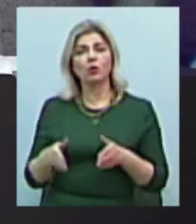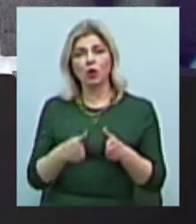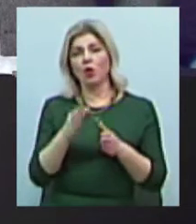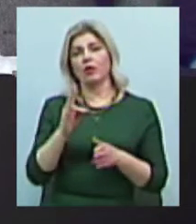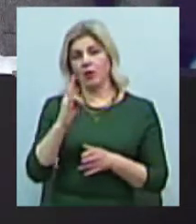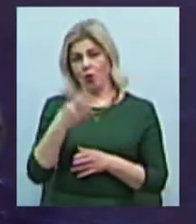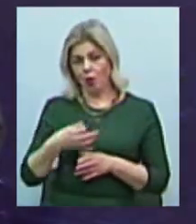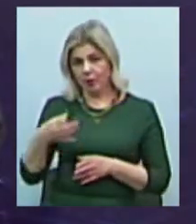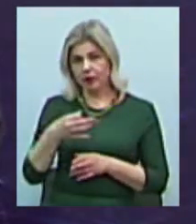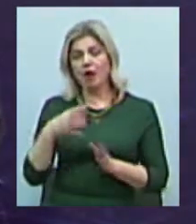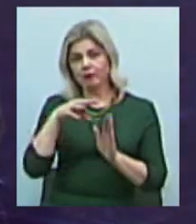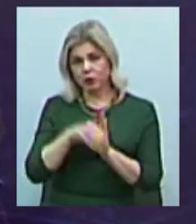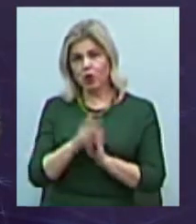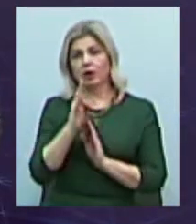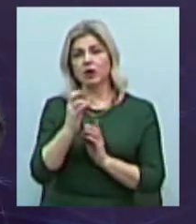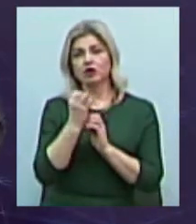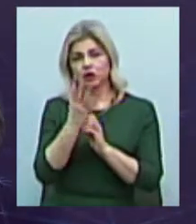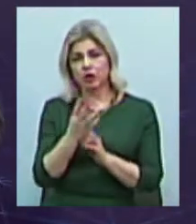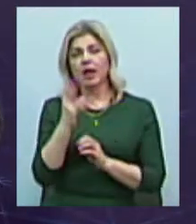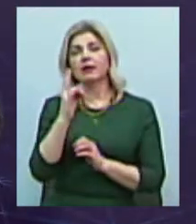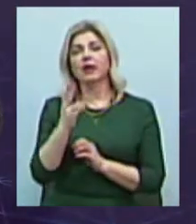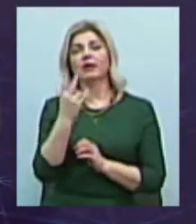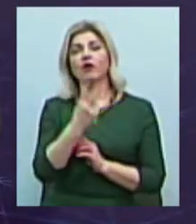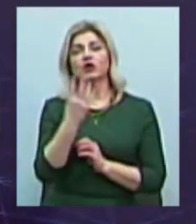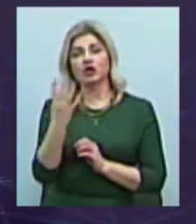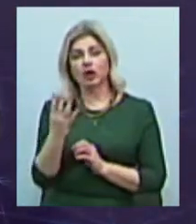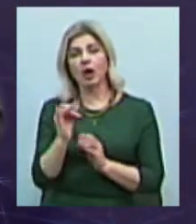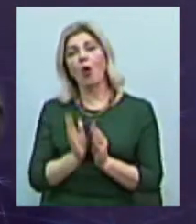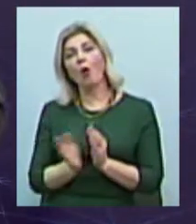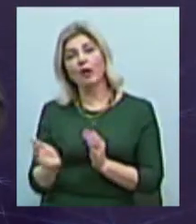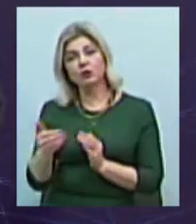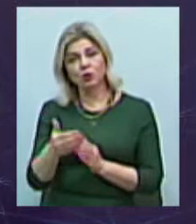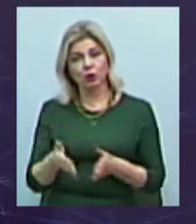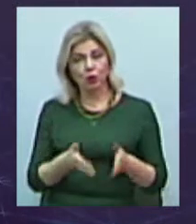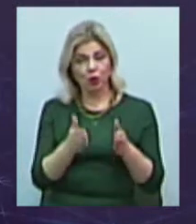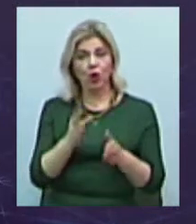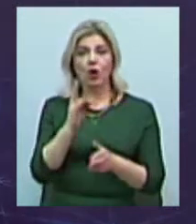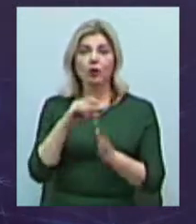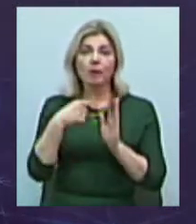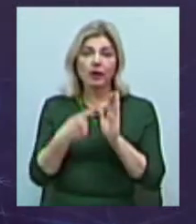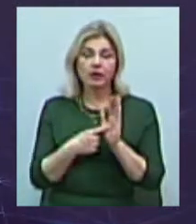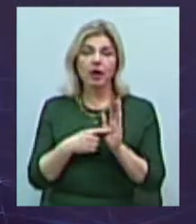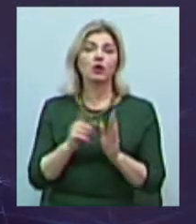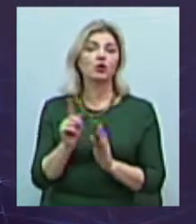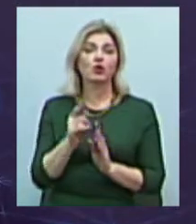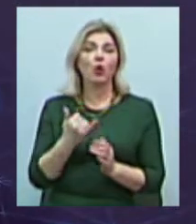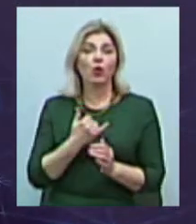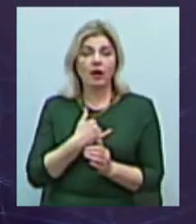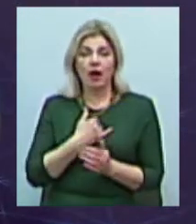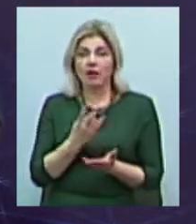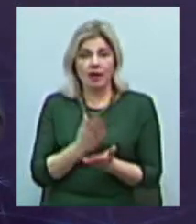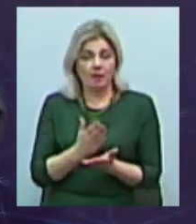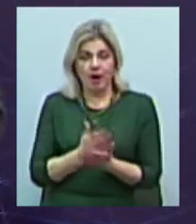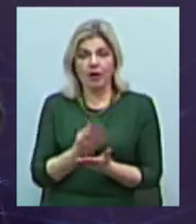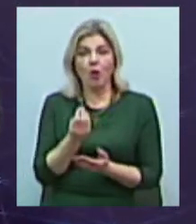тому числі на М14, на М24, на об'їзну. Але питання в тому, що оскільки я не маю цільових коштів